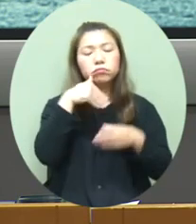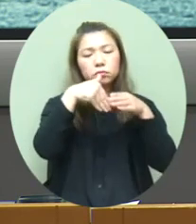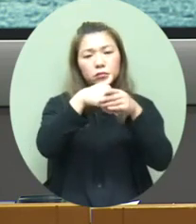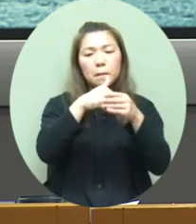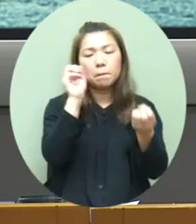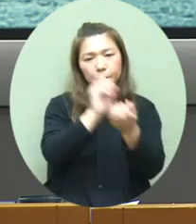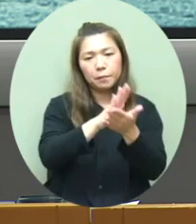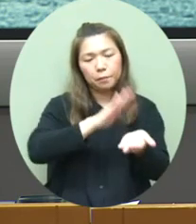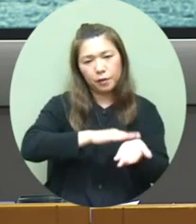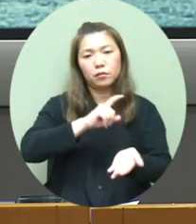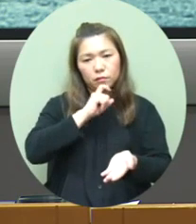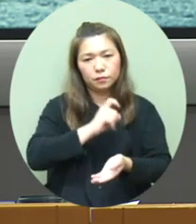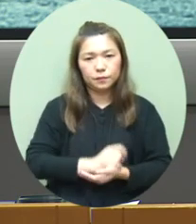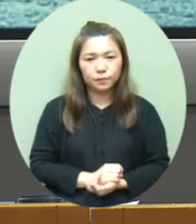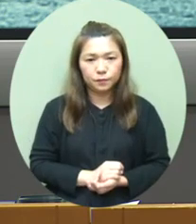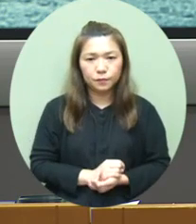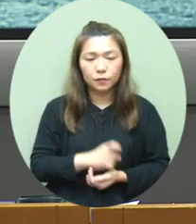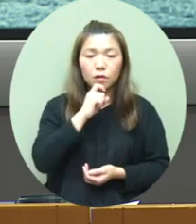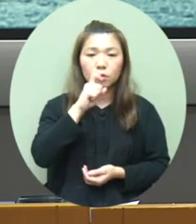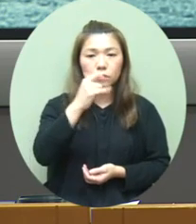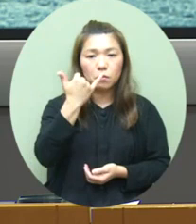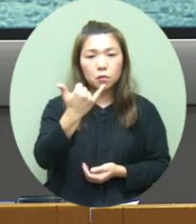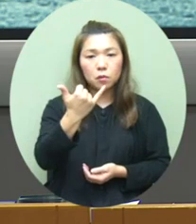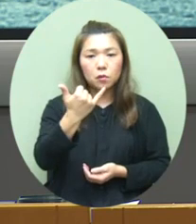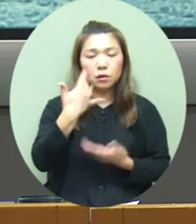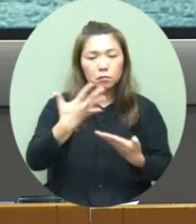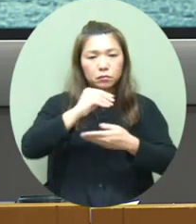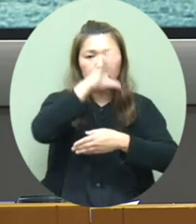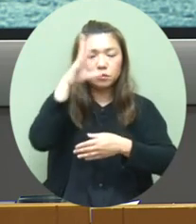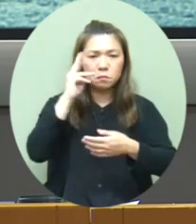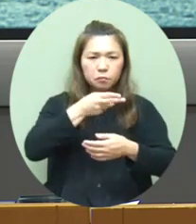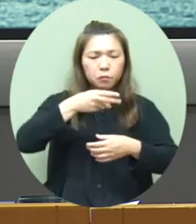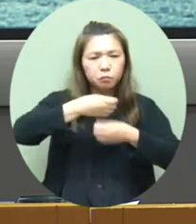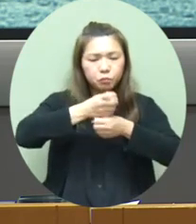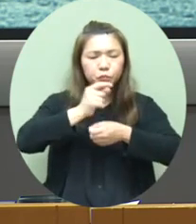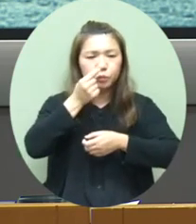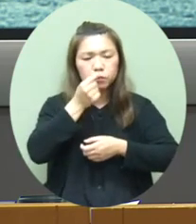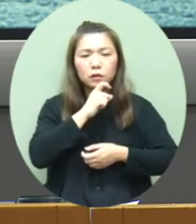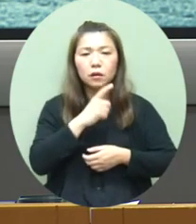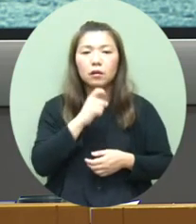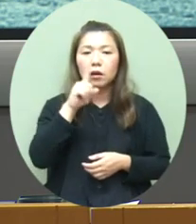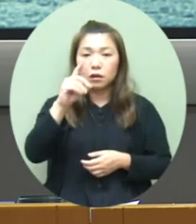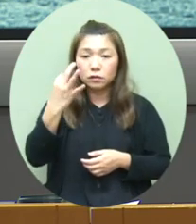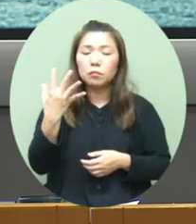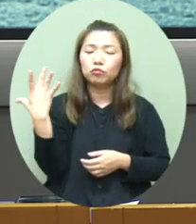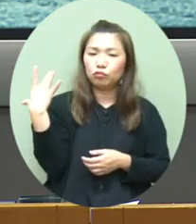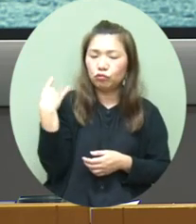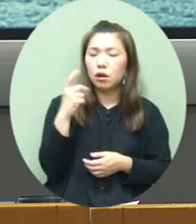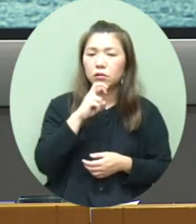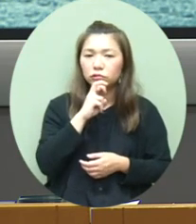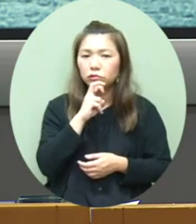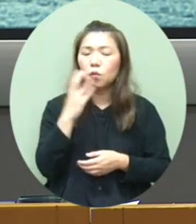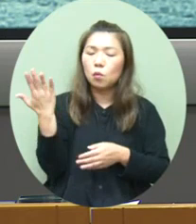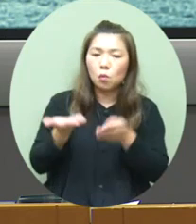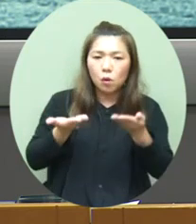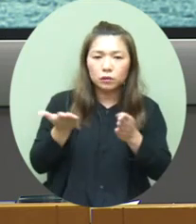报的阳性个案，有96宗呢就是今朝检测阳性，有103宗是昨日晏昼或者较